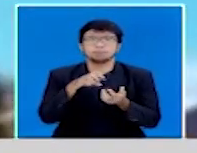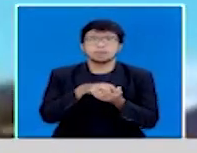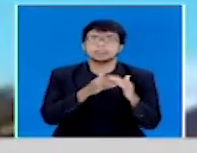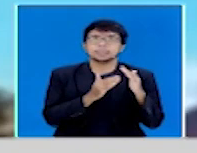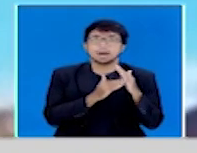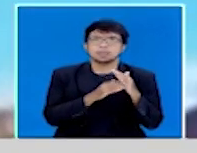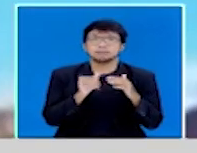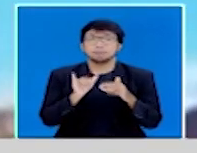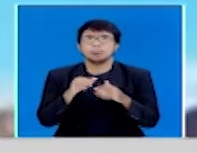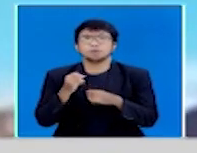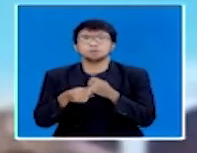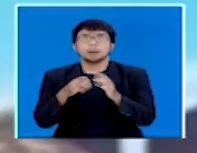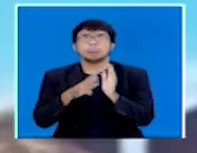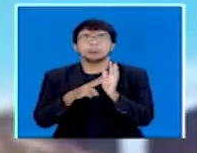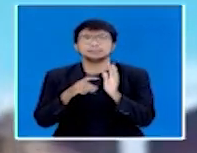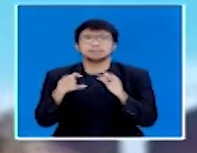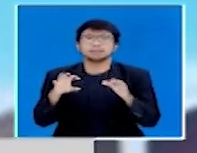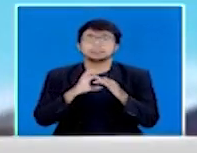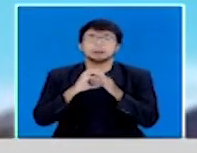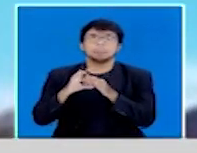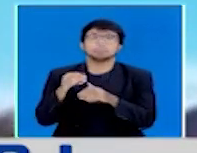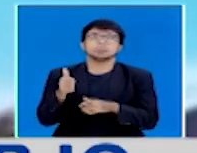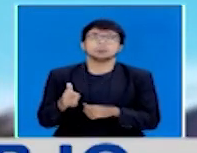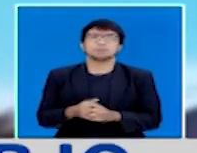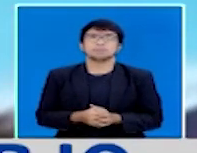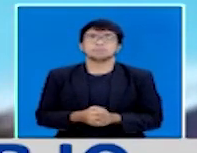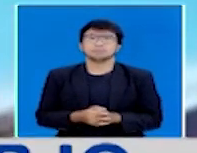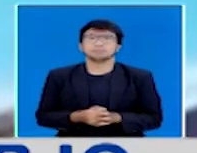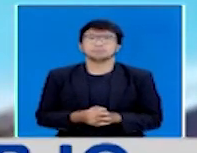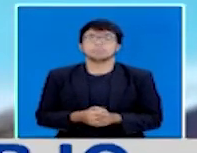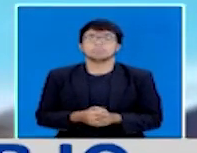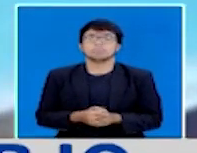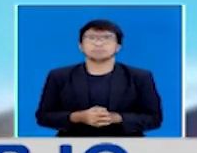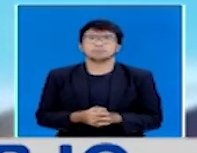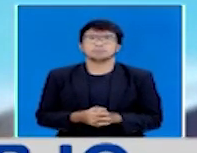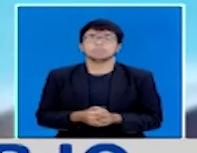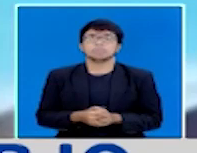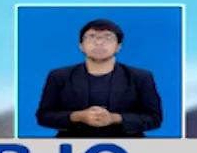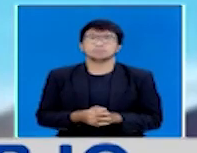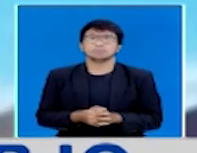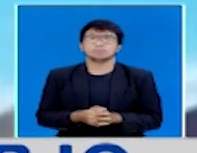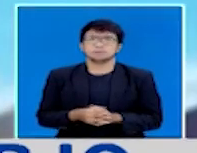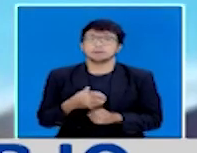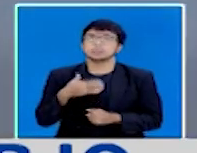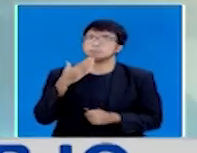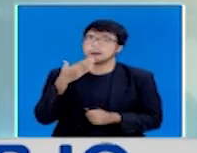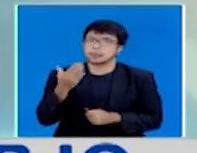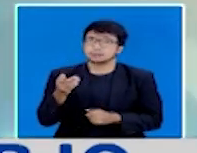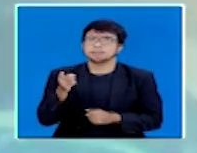Group. Tentunya ini merupakan satu kebahagiaan dan rasa ucapan syukur kami atas kerjasama